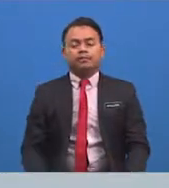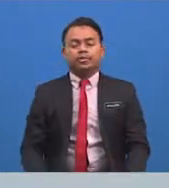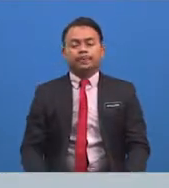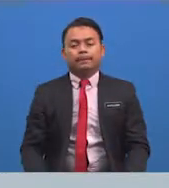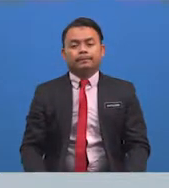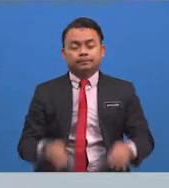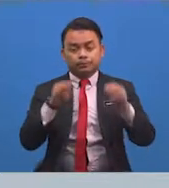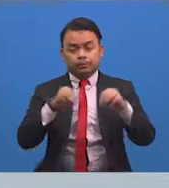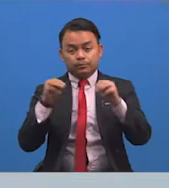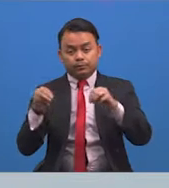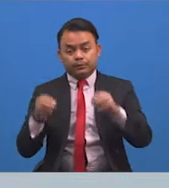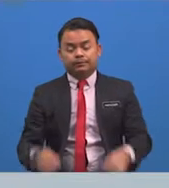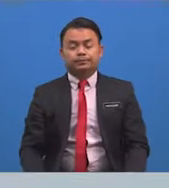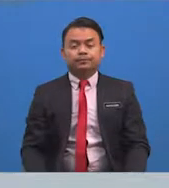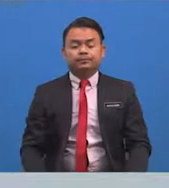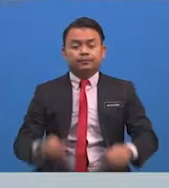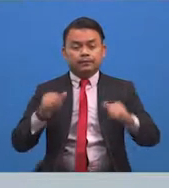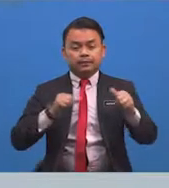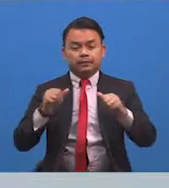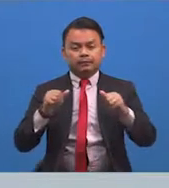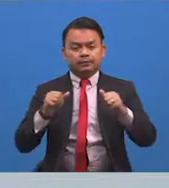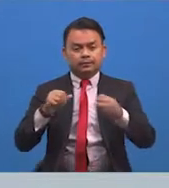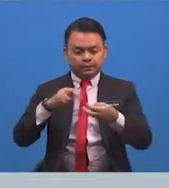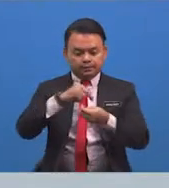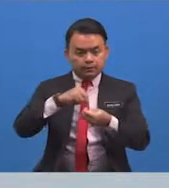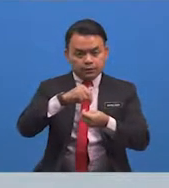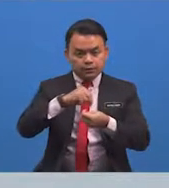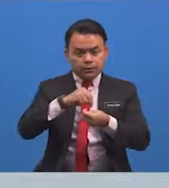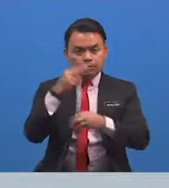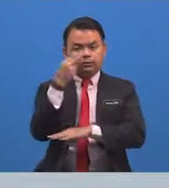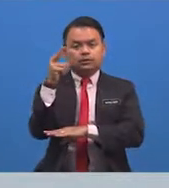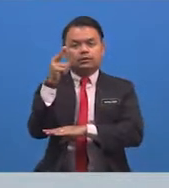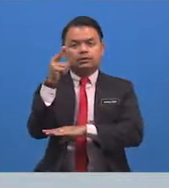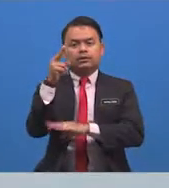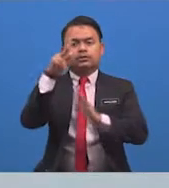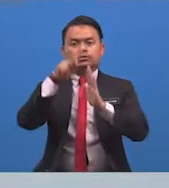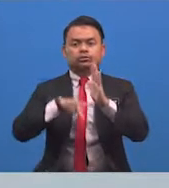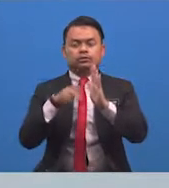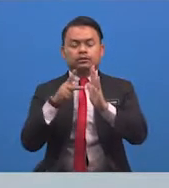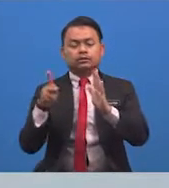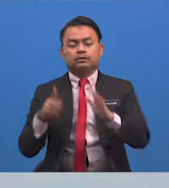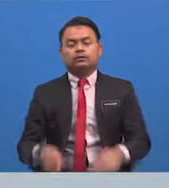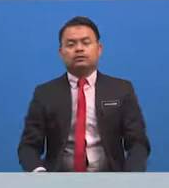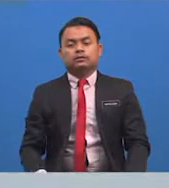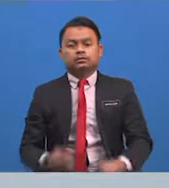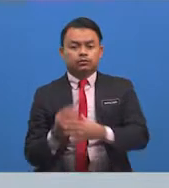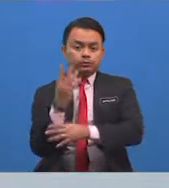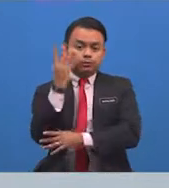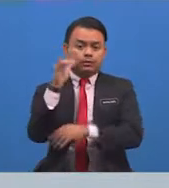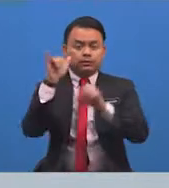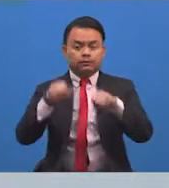Murid-murid, aktiviti penyahutanan menyebabkan kekurangan tumbuhan yang